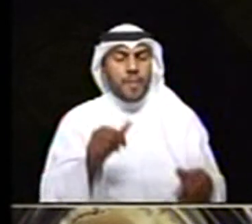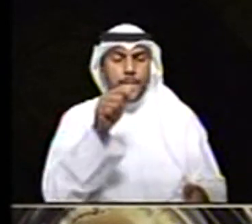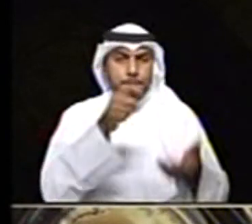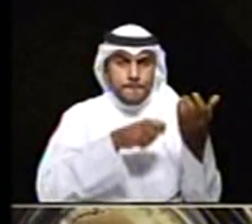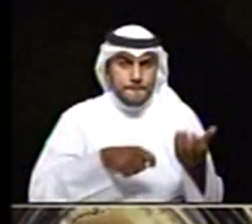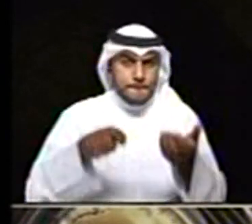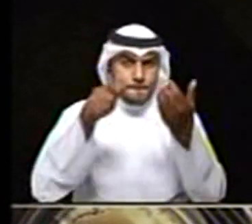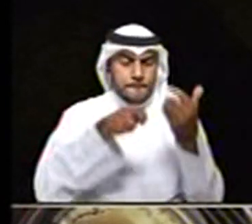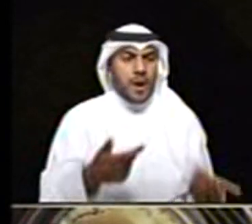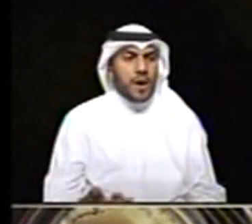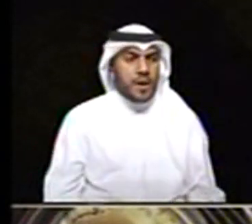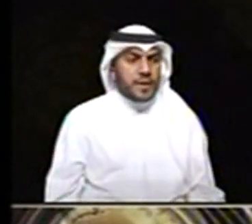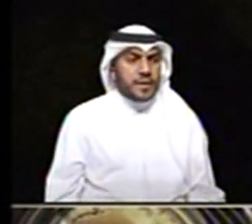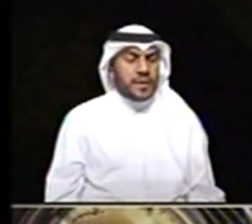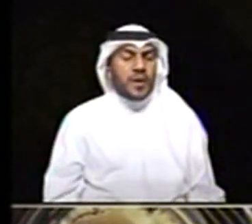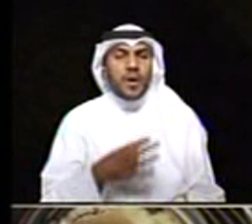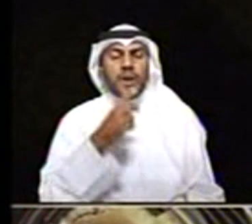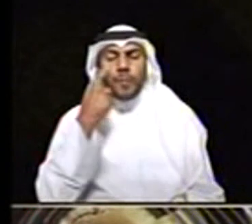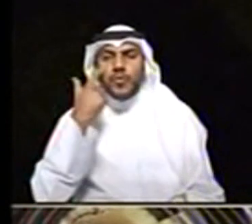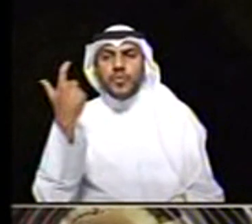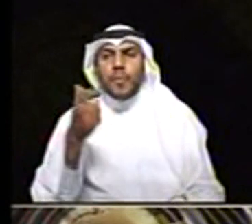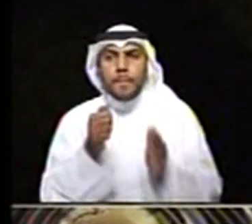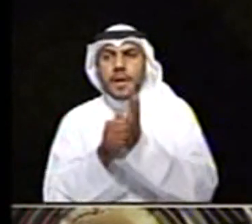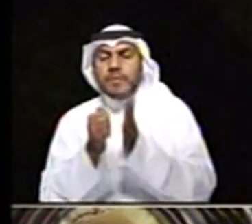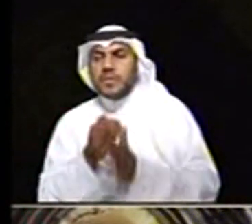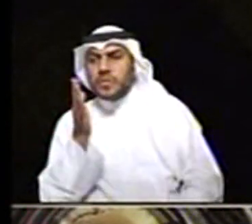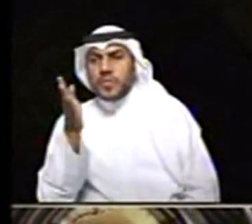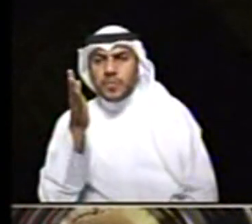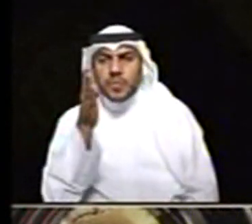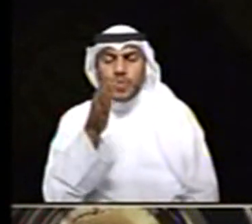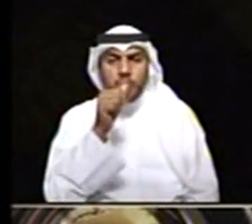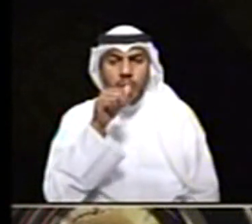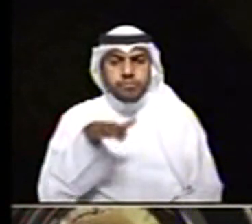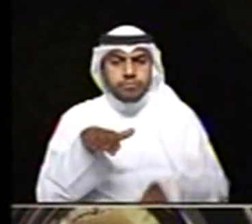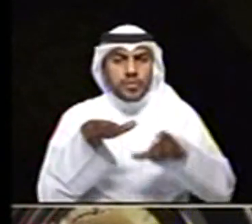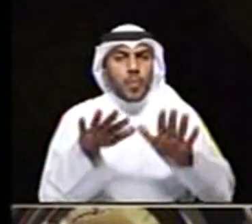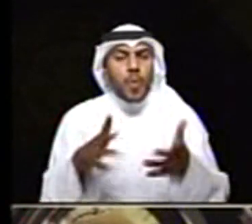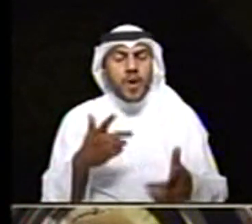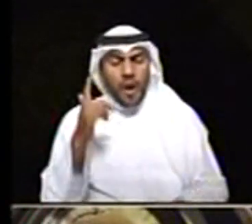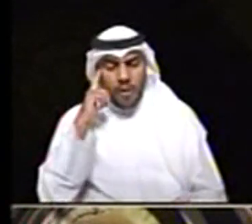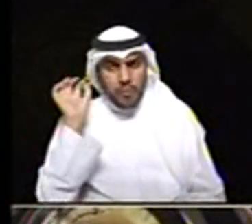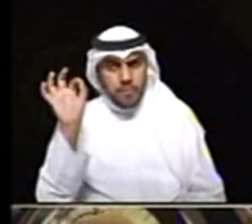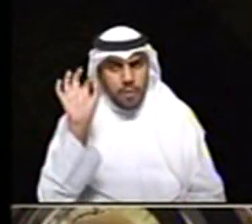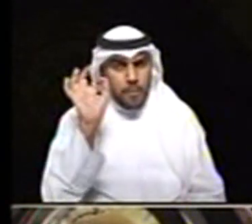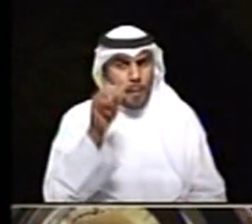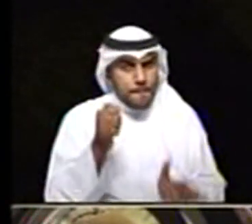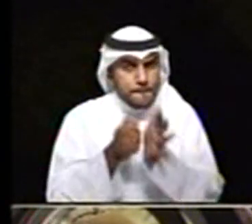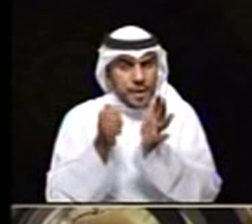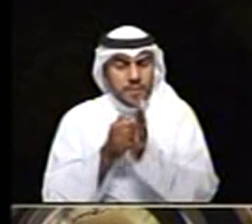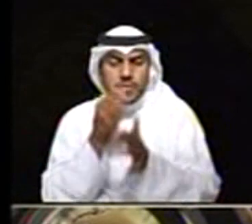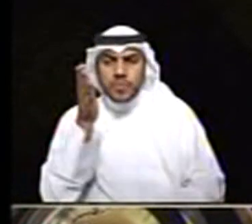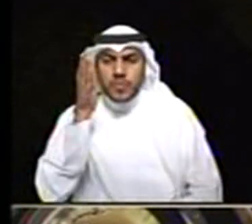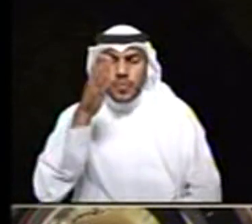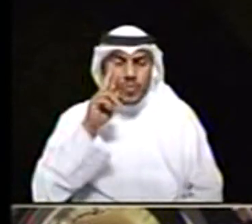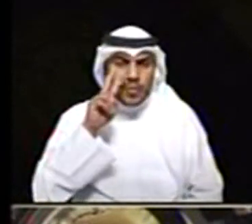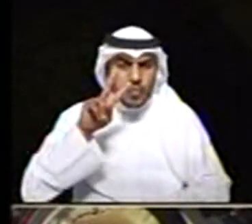قامت بمسح المنطقة لمعرفة الشعيب التي تحيط بمدينة صباح الأحمد وكذلك من جهة